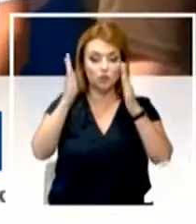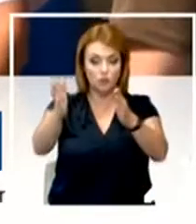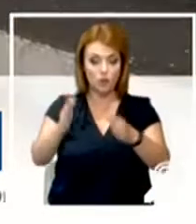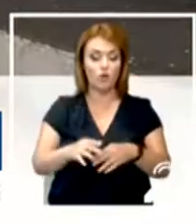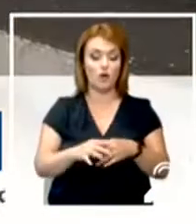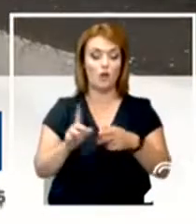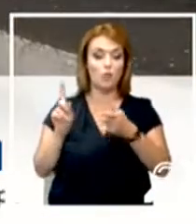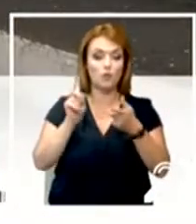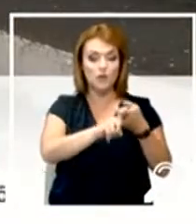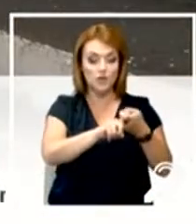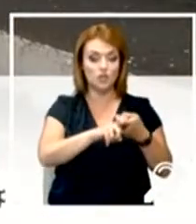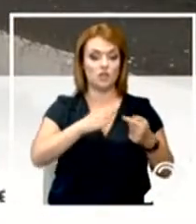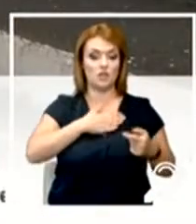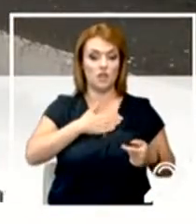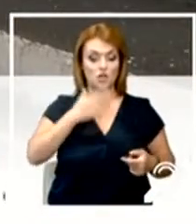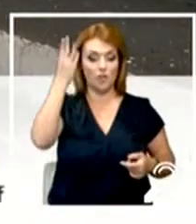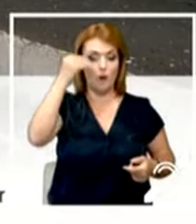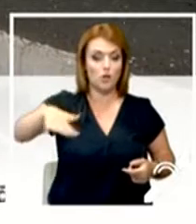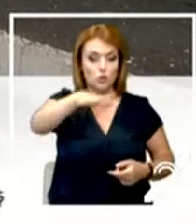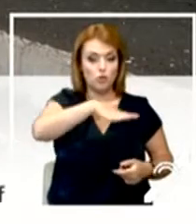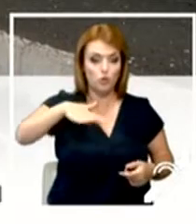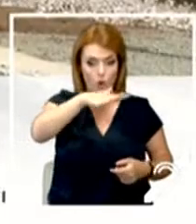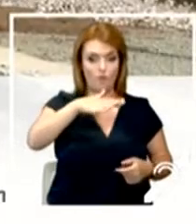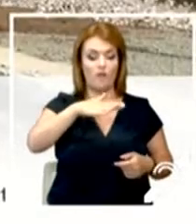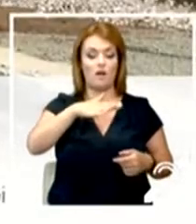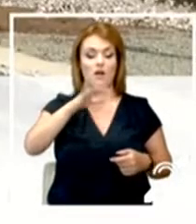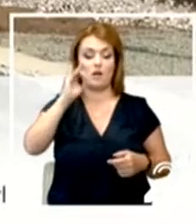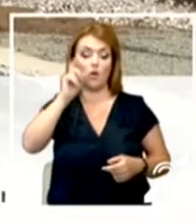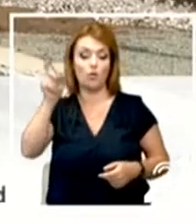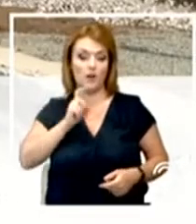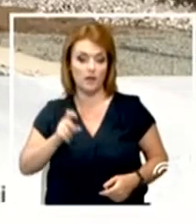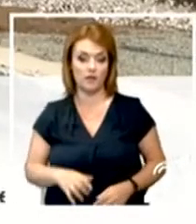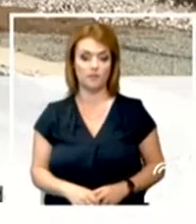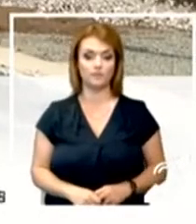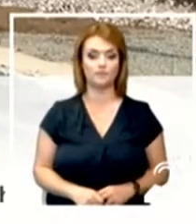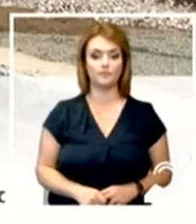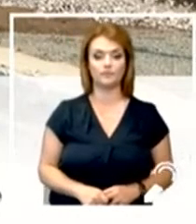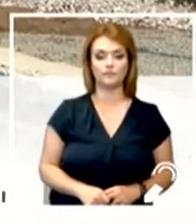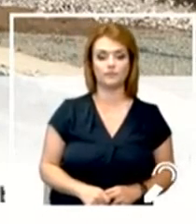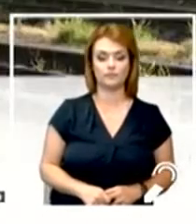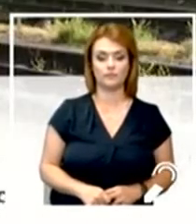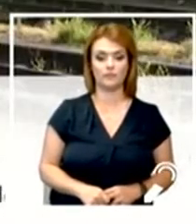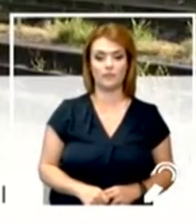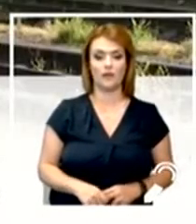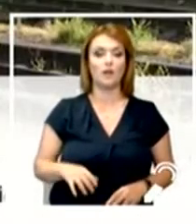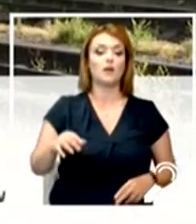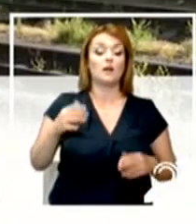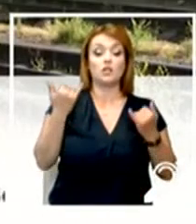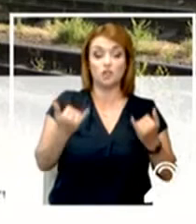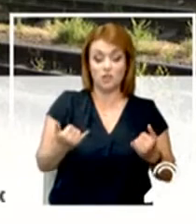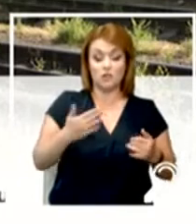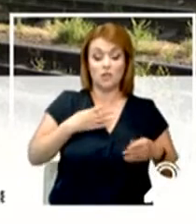Басарабію через територію Молдови з Україною, з нашою основною територією. Тепер наші порти і Ізмаїл, і